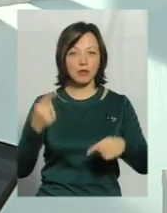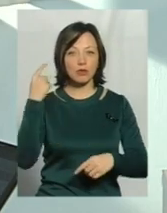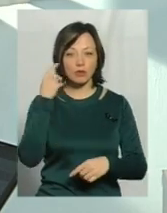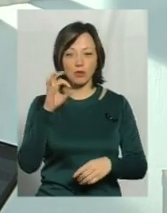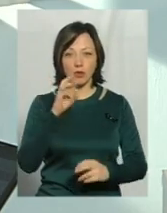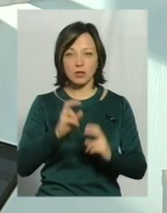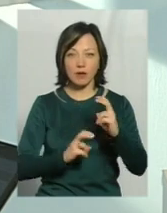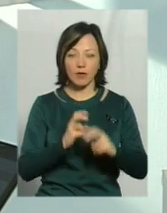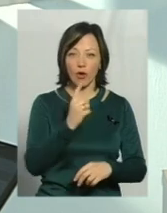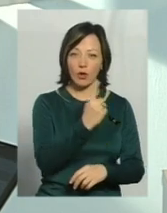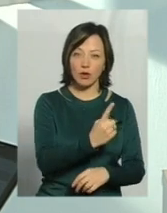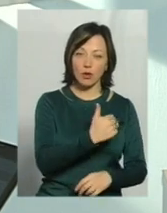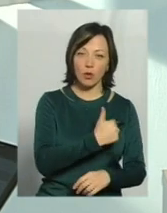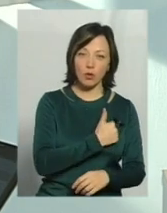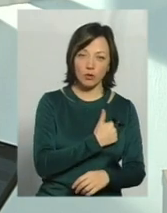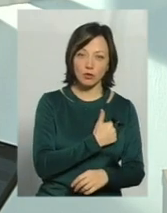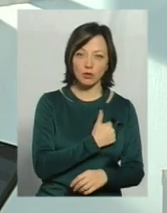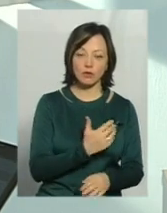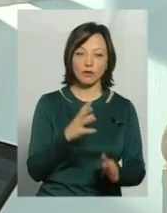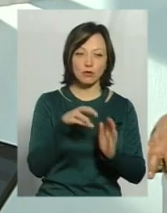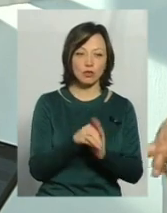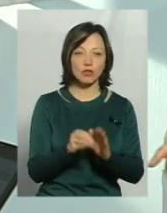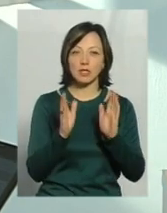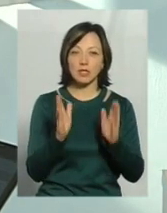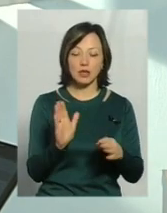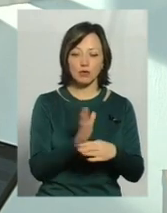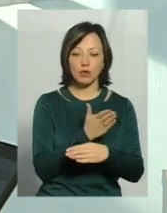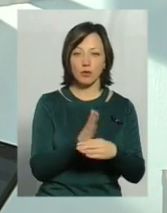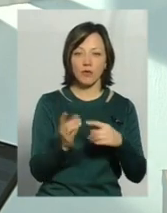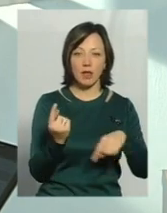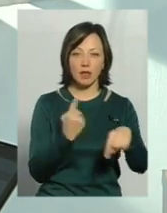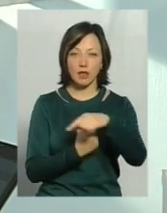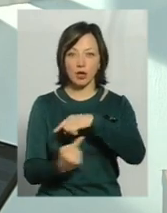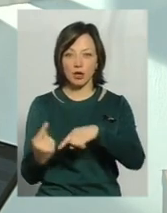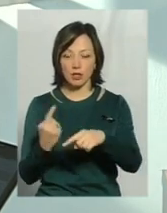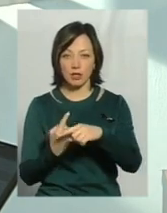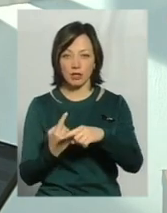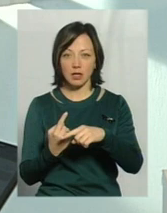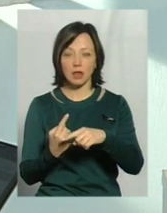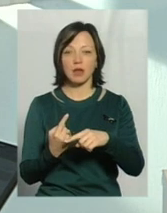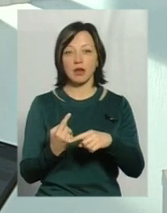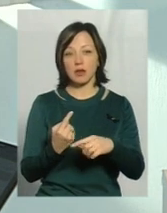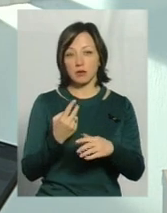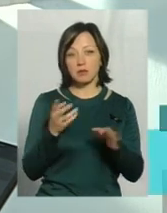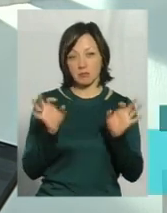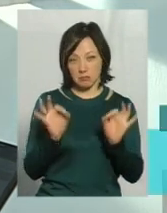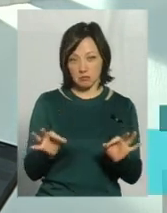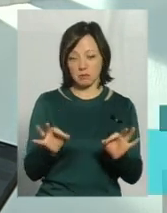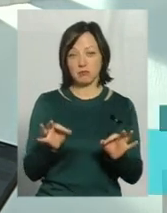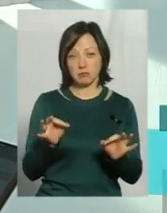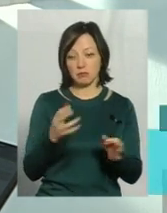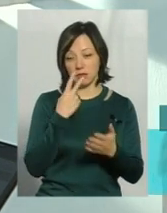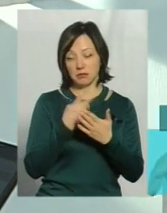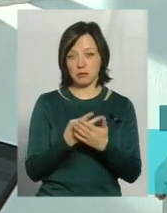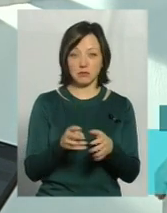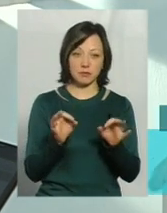заводи, значить, одні хочуть включити, щоб лише сортувальні лінії. Воно виглядає логічно. Чому?